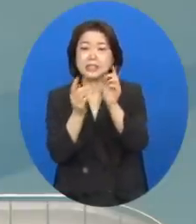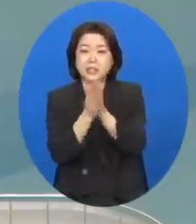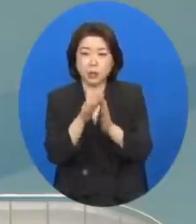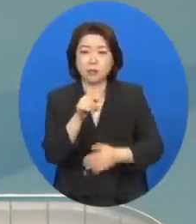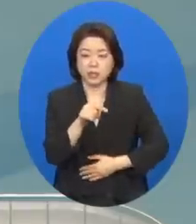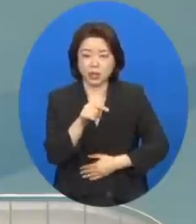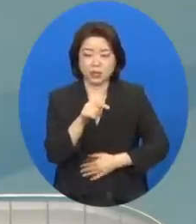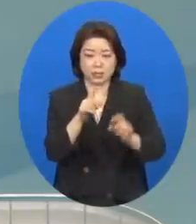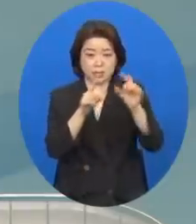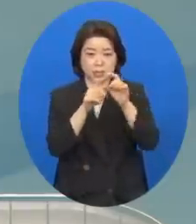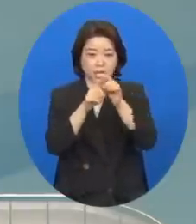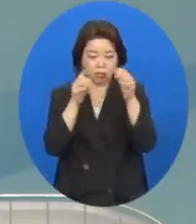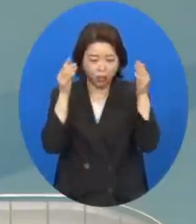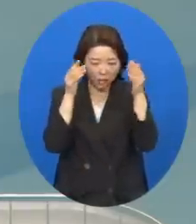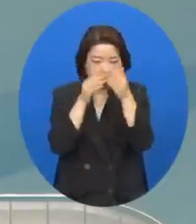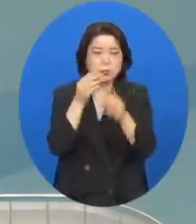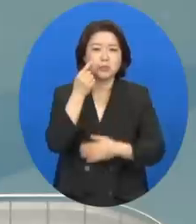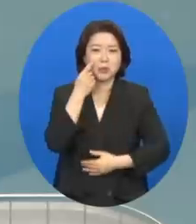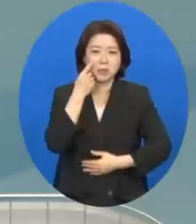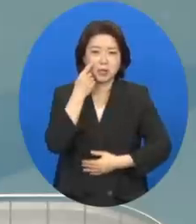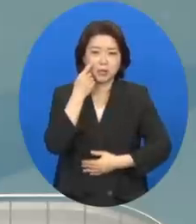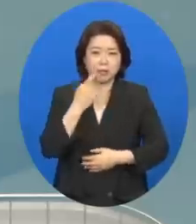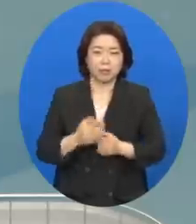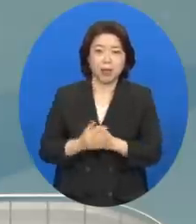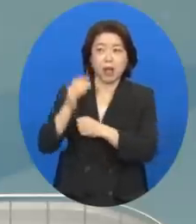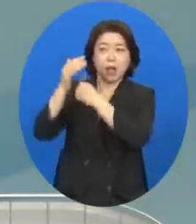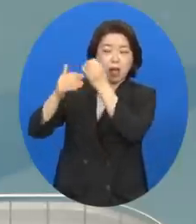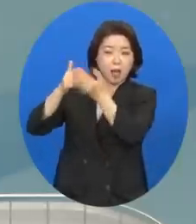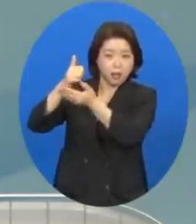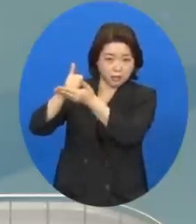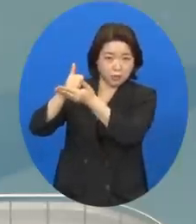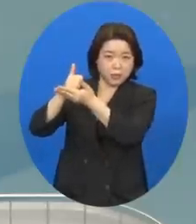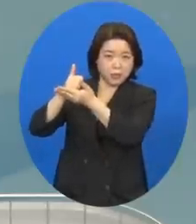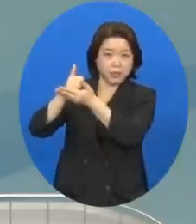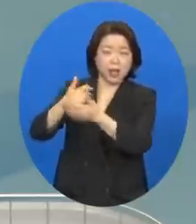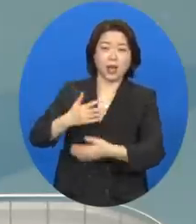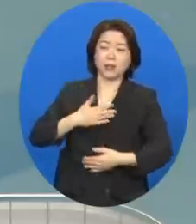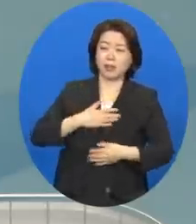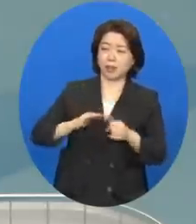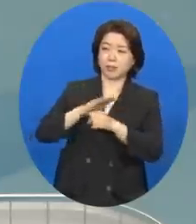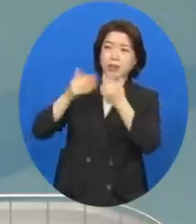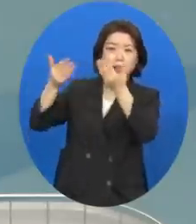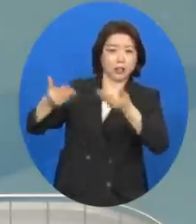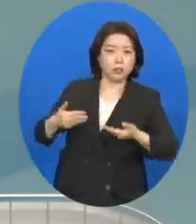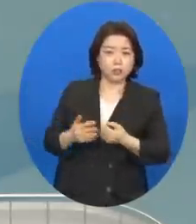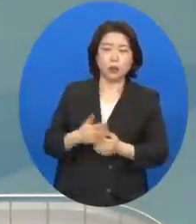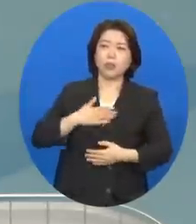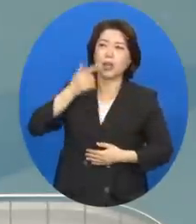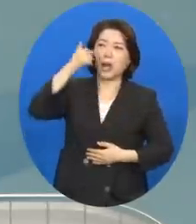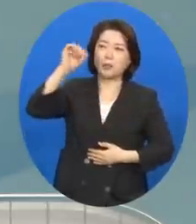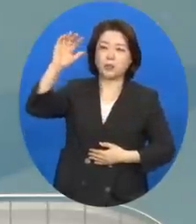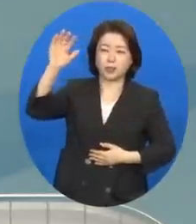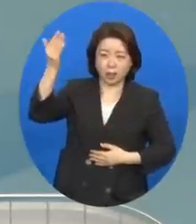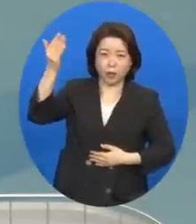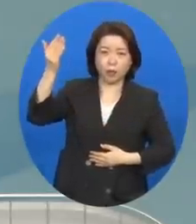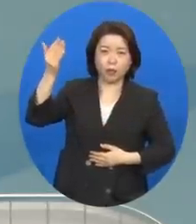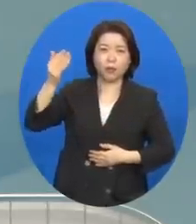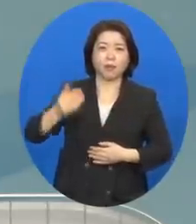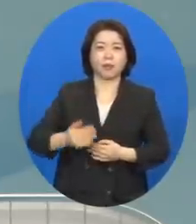부분을 주목하셔야 돼요. 하나님이 나를 사랑하시고 내 아버지가 되신다